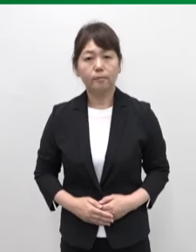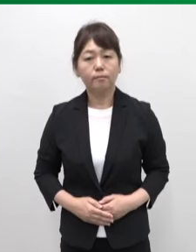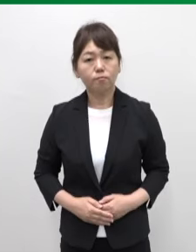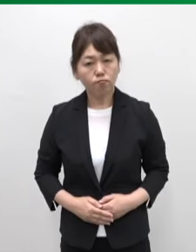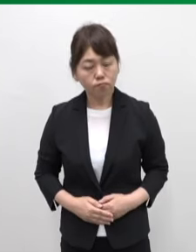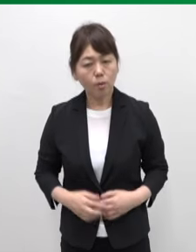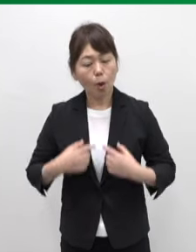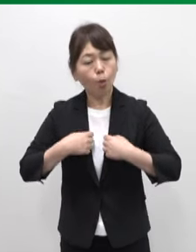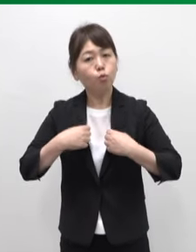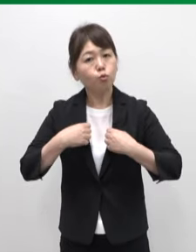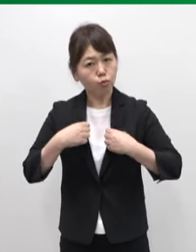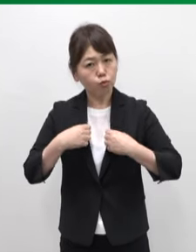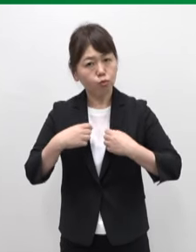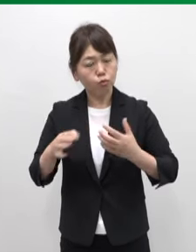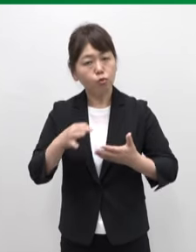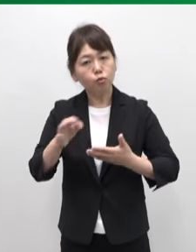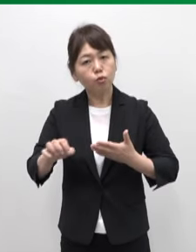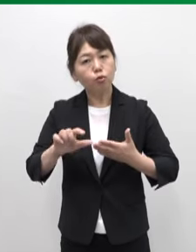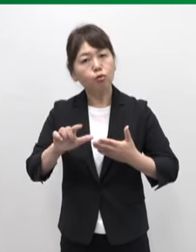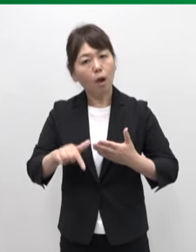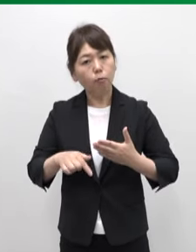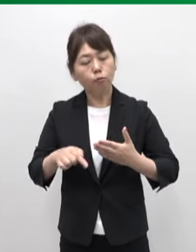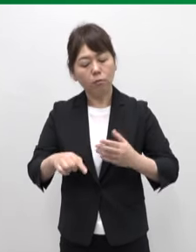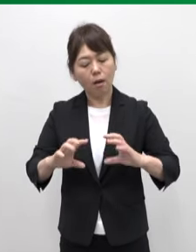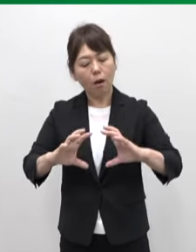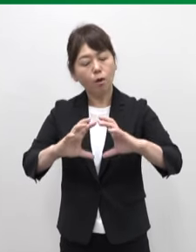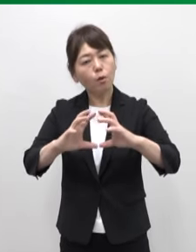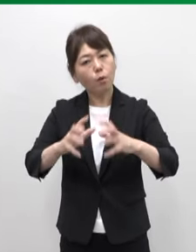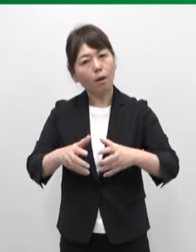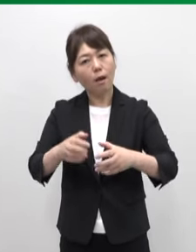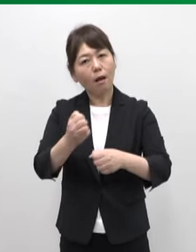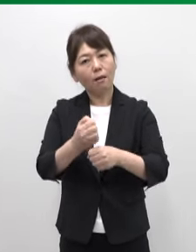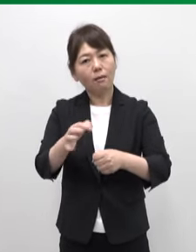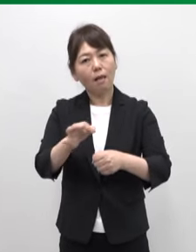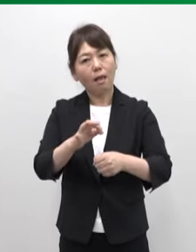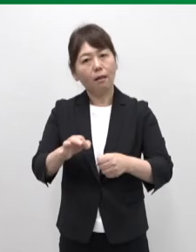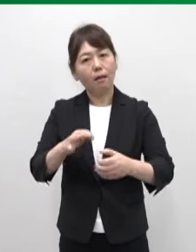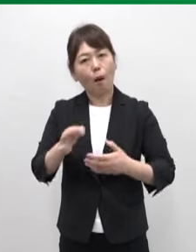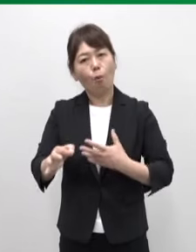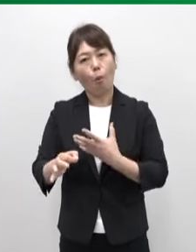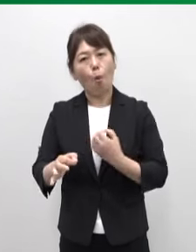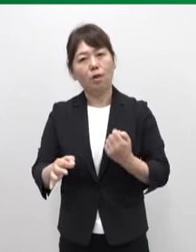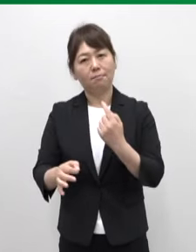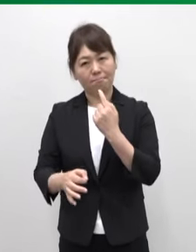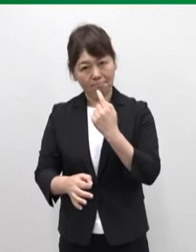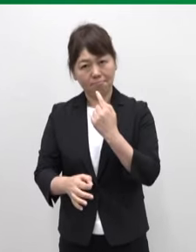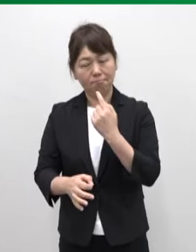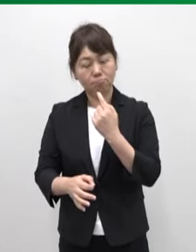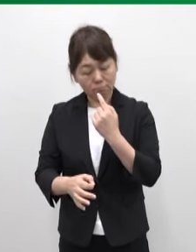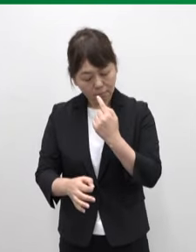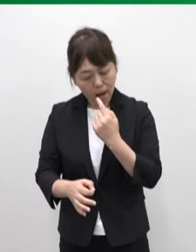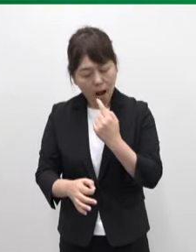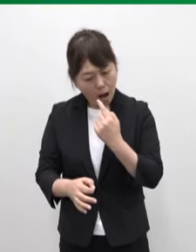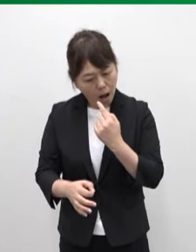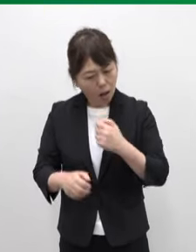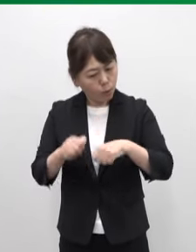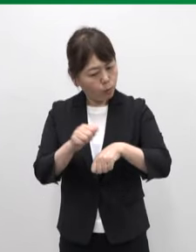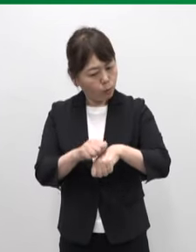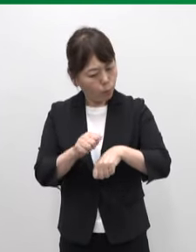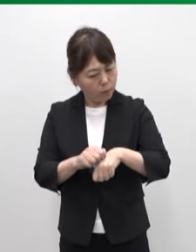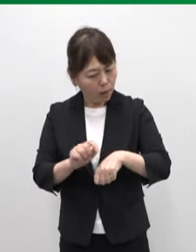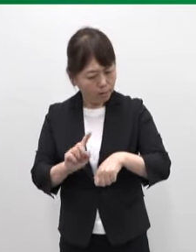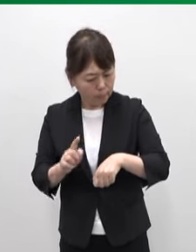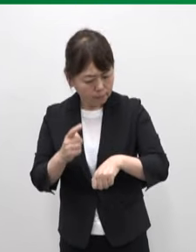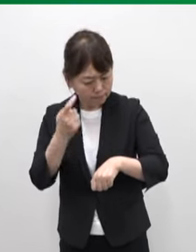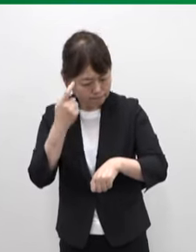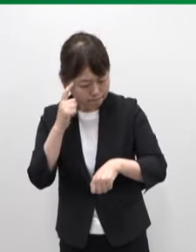洋服買うときも結構外国からのものを買っちゃったりするんですけど、そういうときになんか何から作られてる